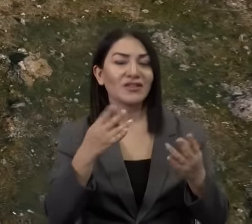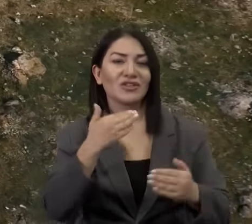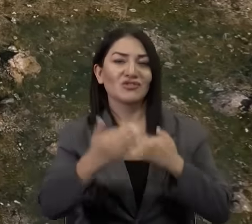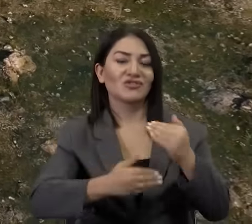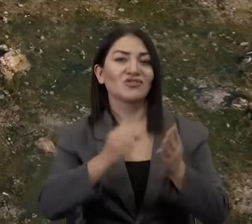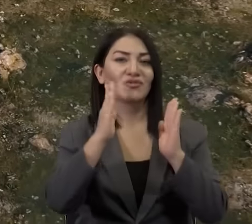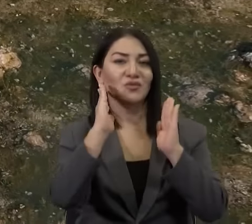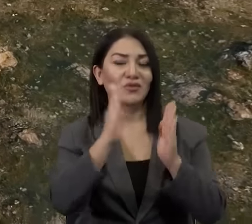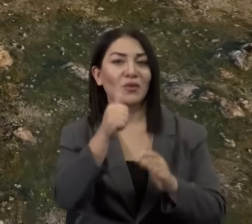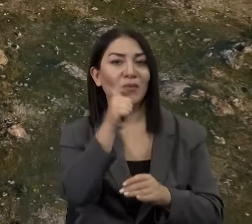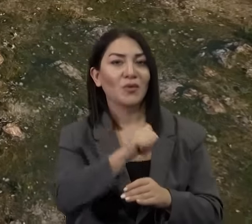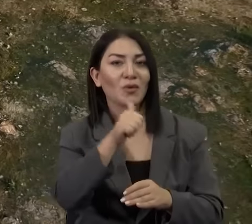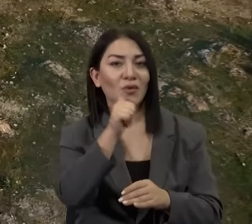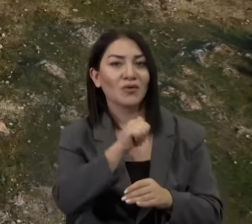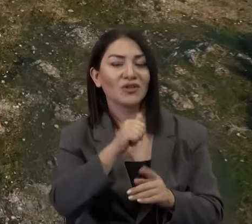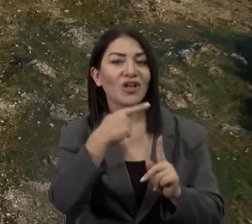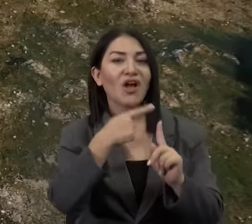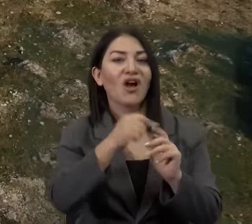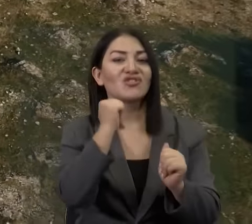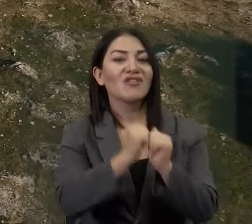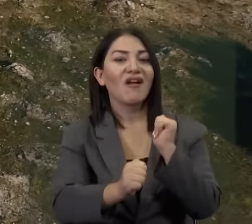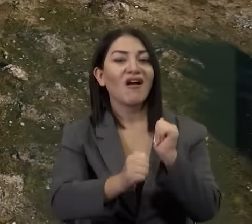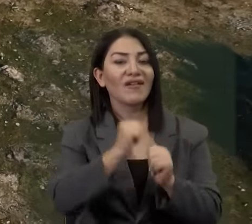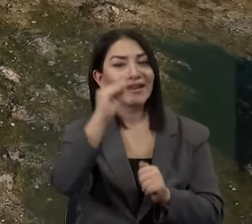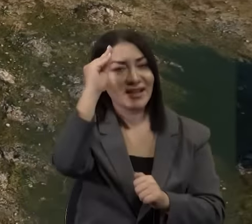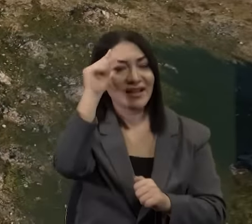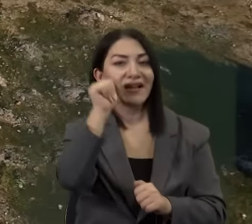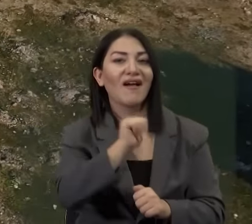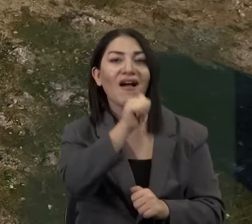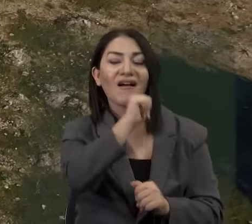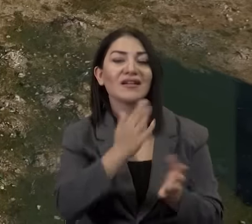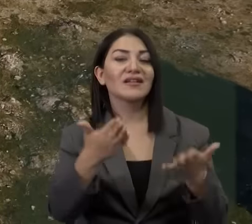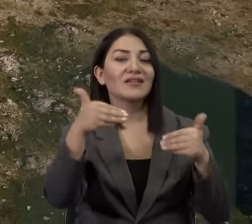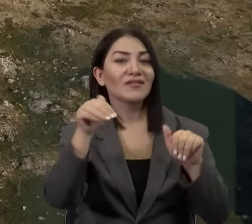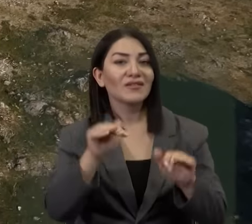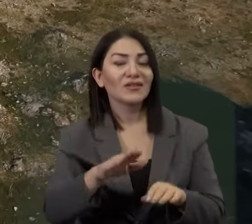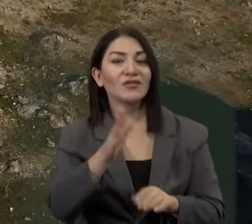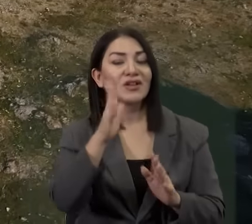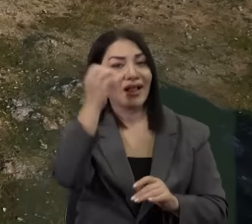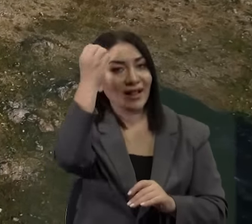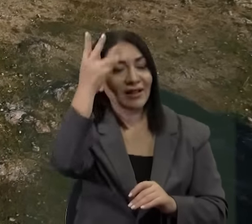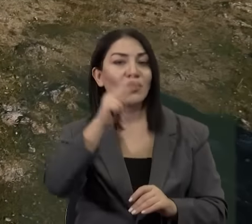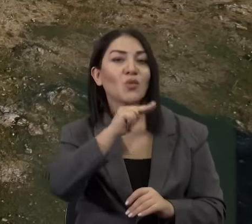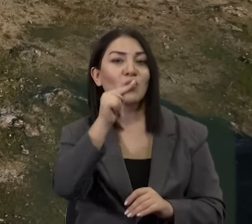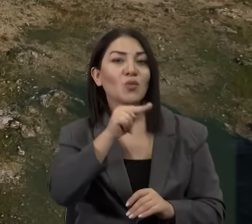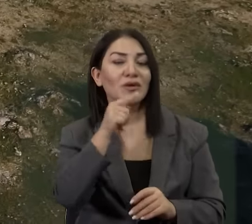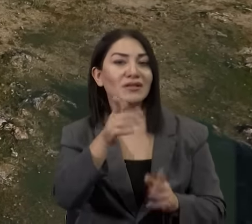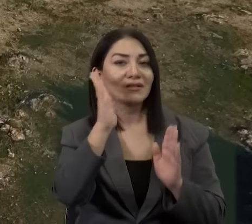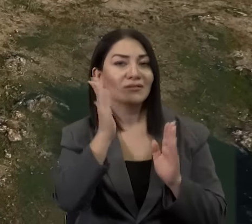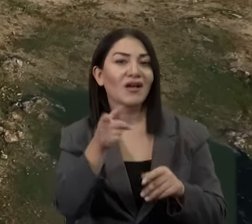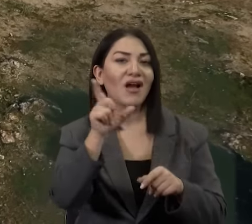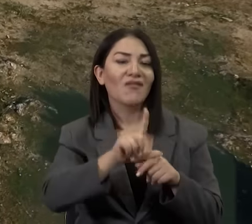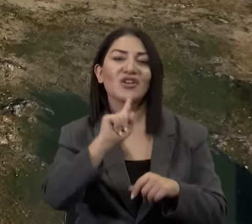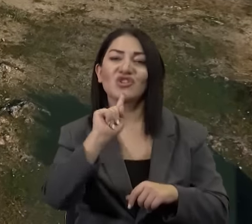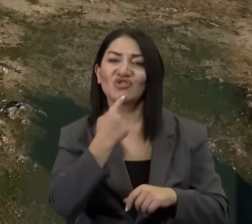նպատակին։ Իսկ հիմա դուք պետք է շարժվեք առաջ ու փորձեք լուծել խաչքարերի առեղծվածը։